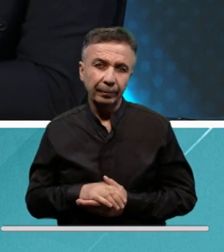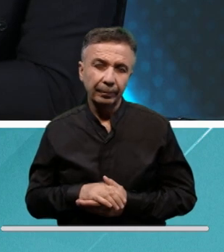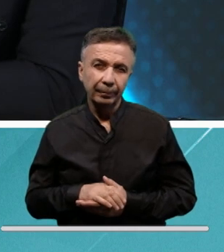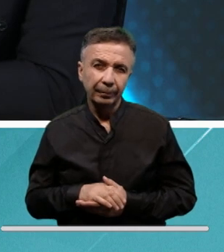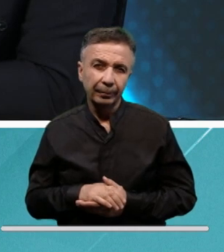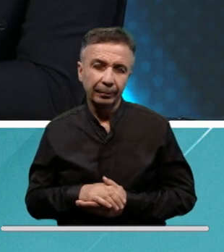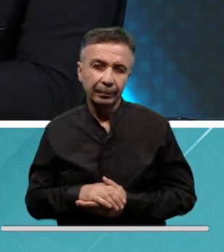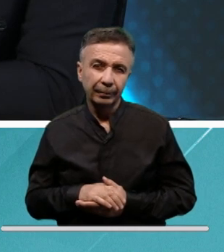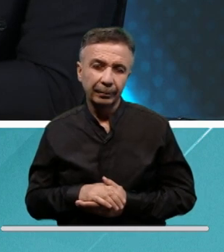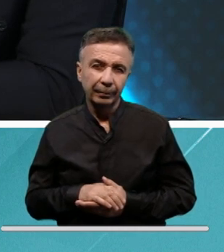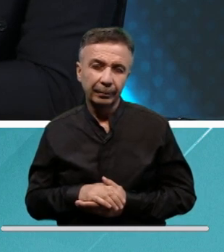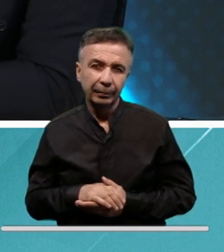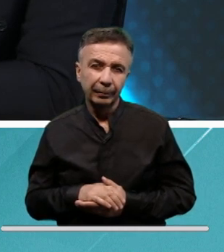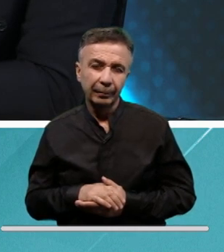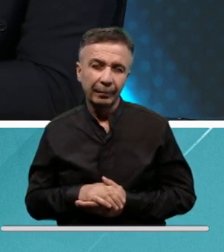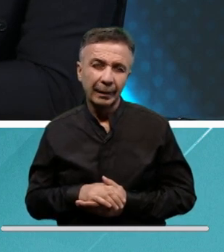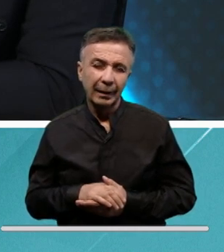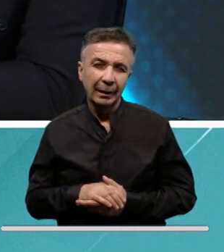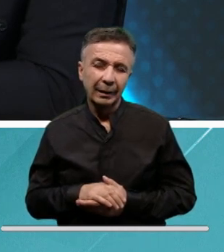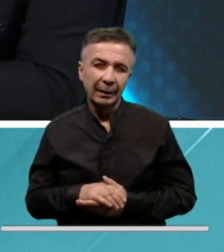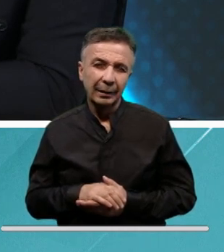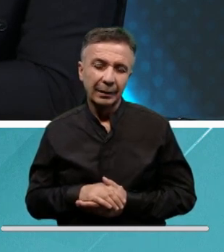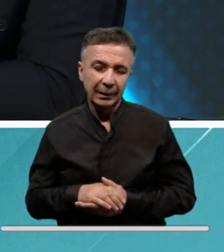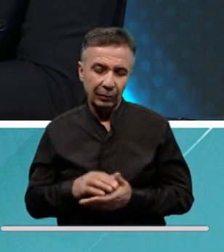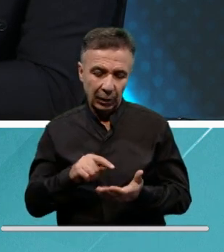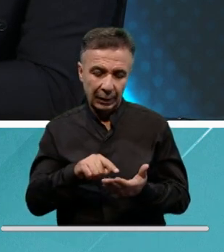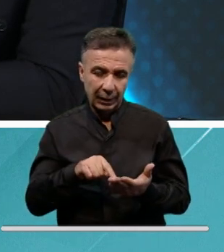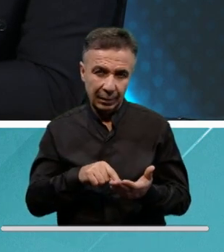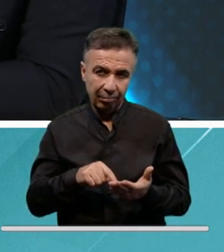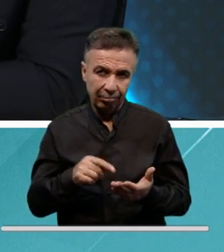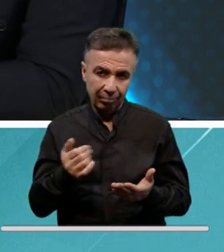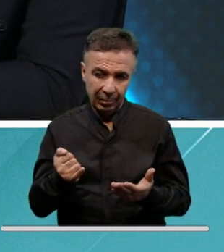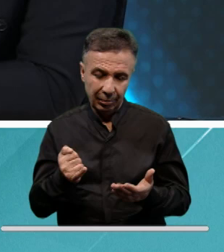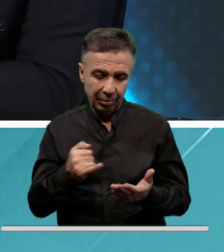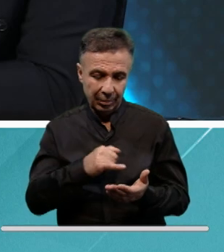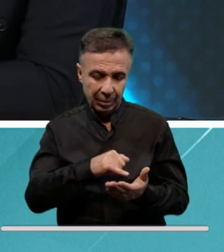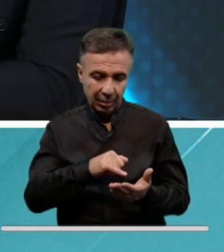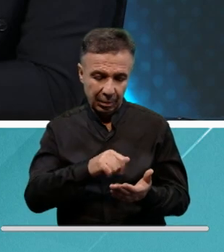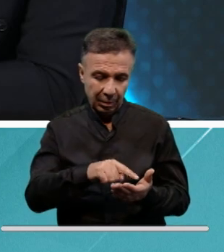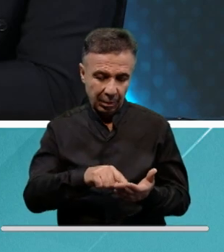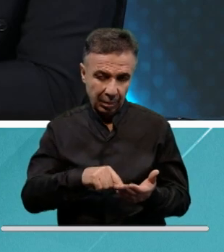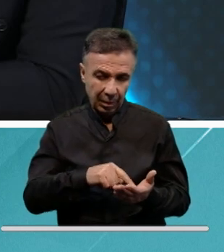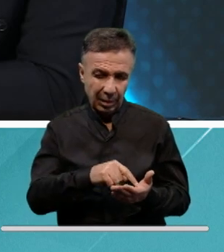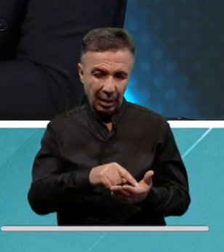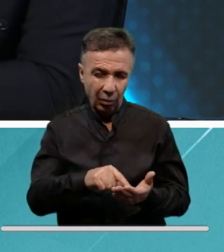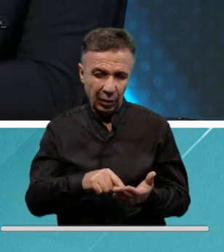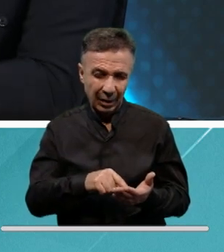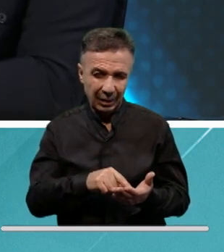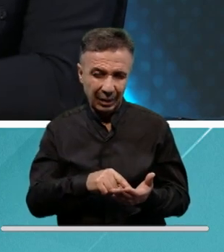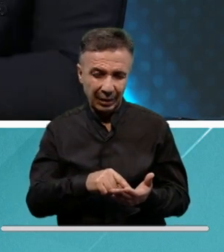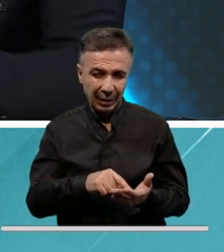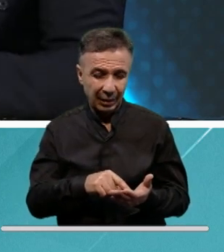Eee sıvı olanlardan avuç hayası kadar affedilmiştir namaza namazın saatine engel olma